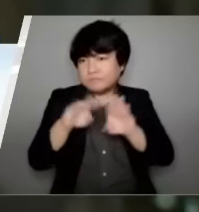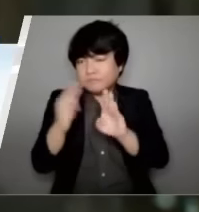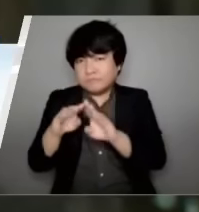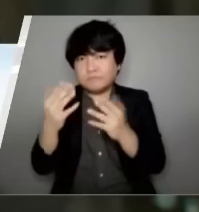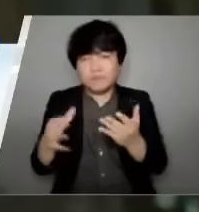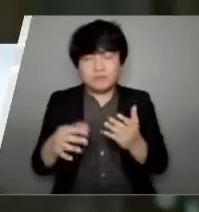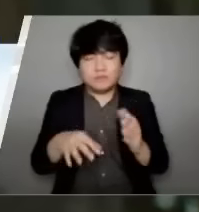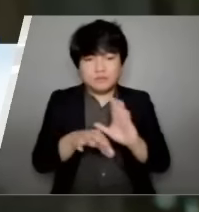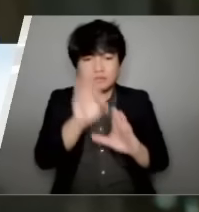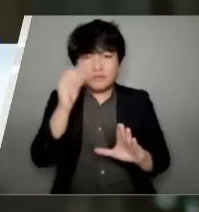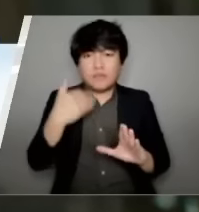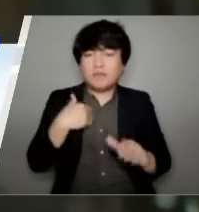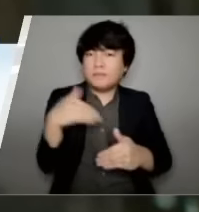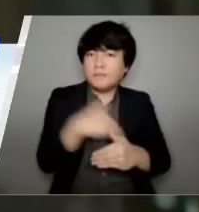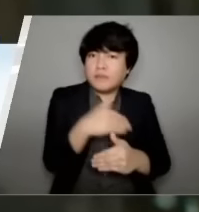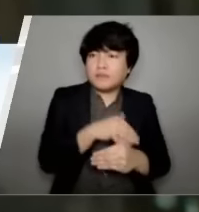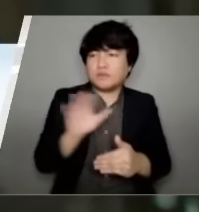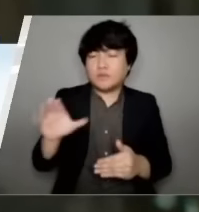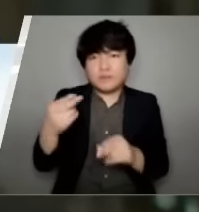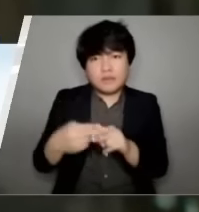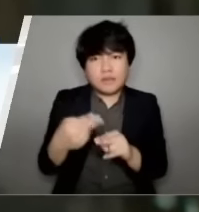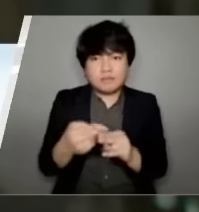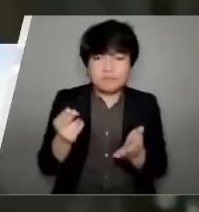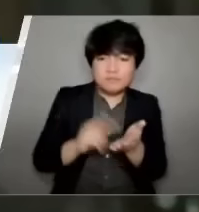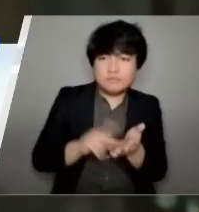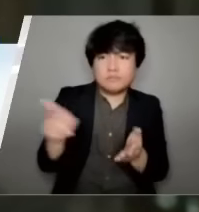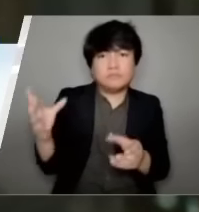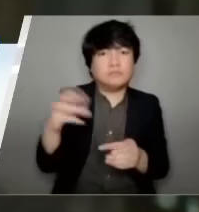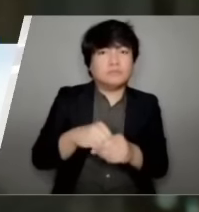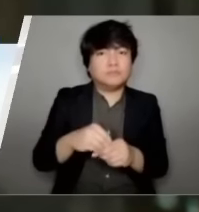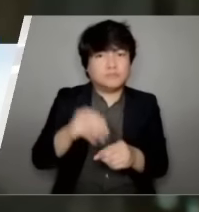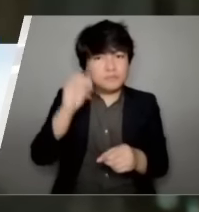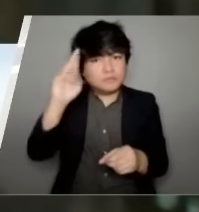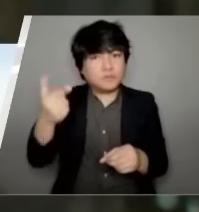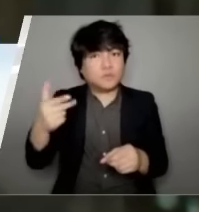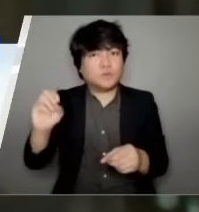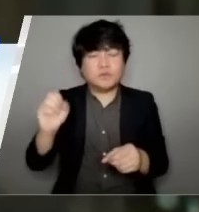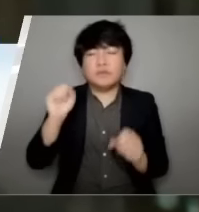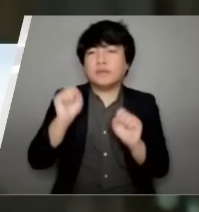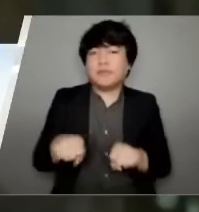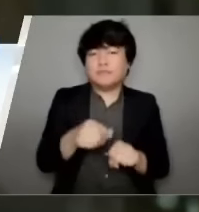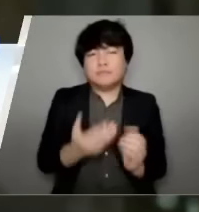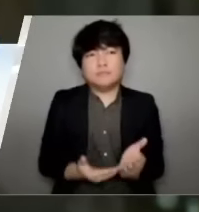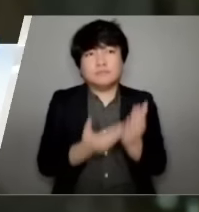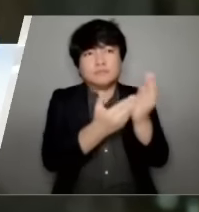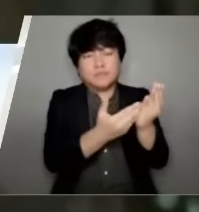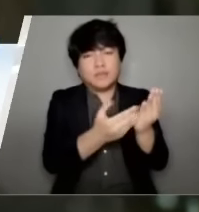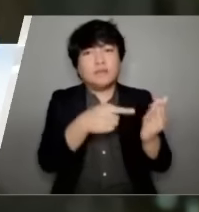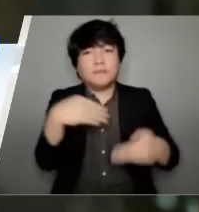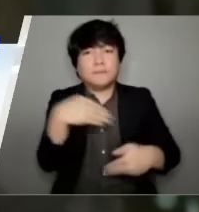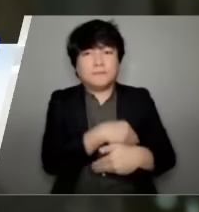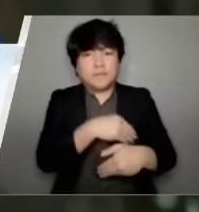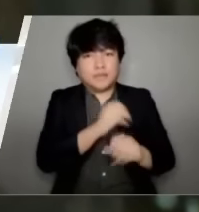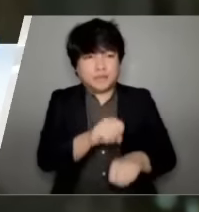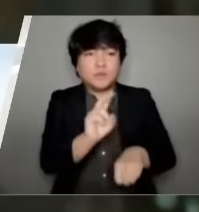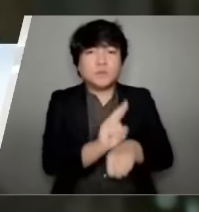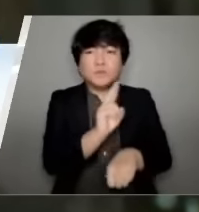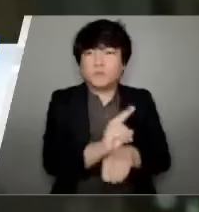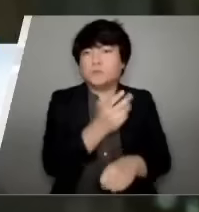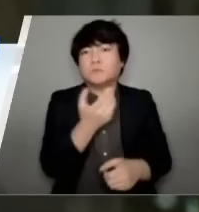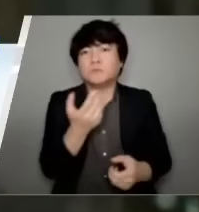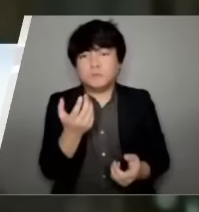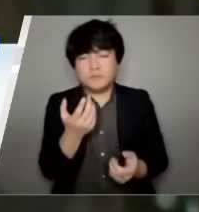ito sa ipapile nating ano, money laundering. Ano. And hindi lang ginamit yung banko na yon para sa